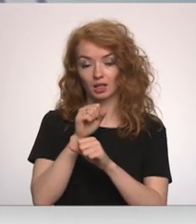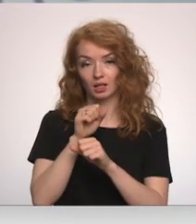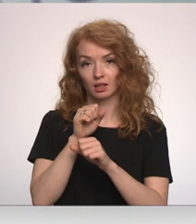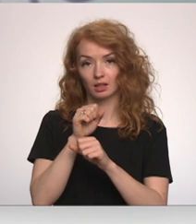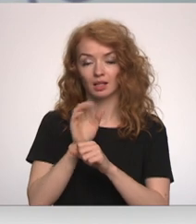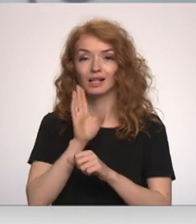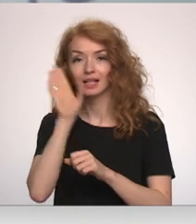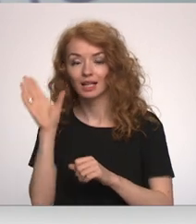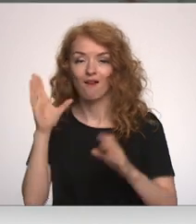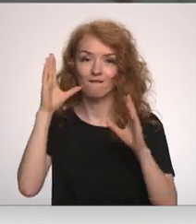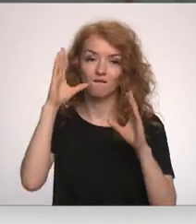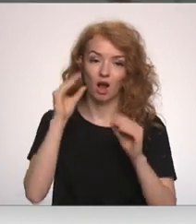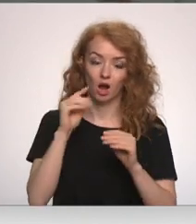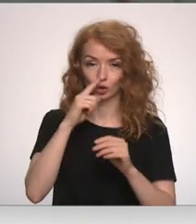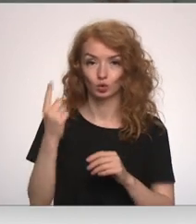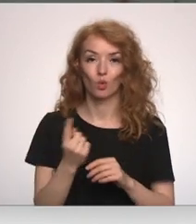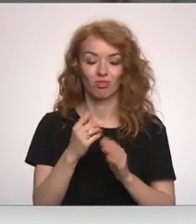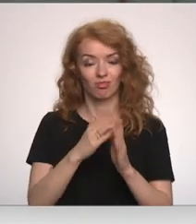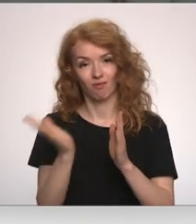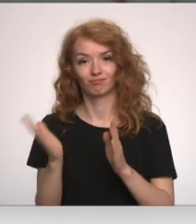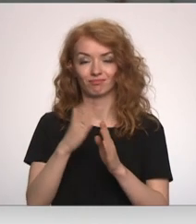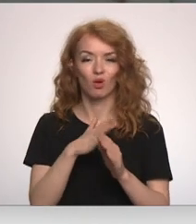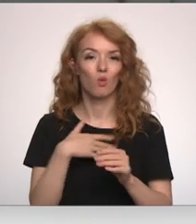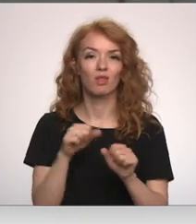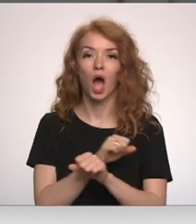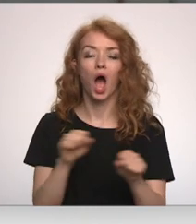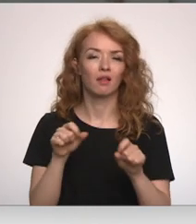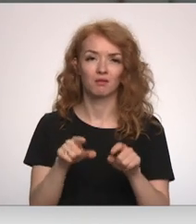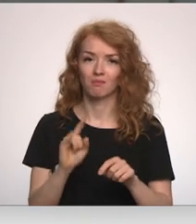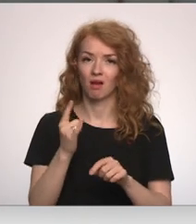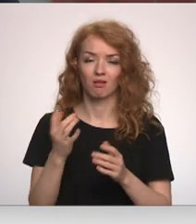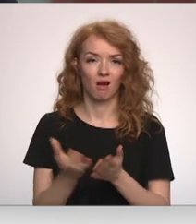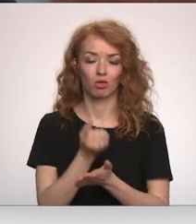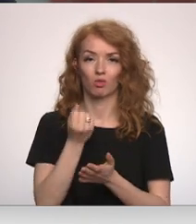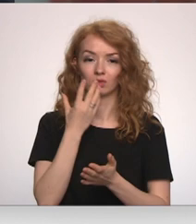un vakara stundās, jā. Ļoti ātri šie bērniņi atrada sev